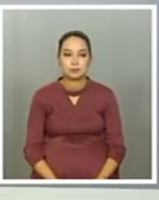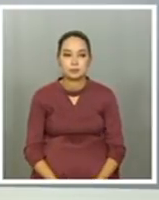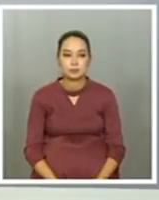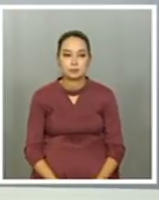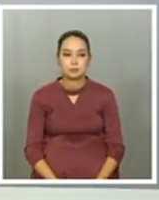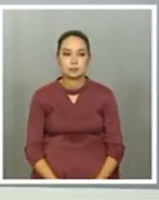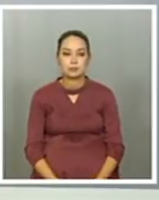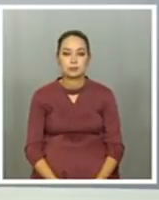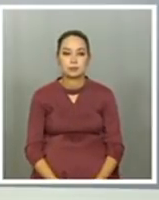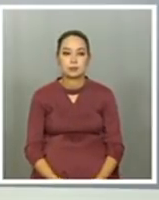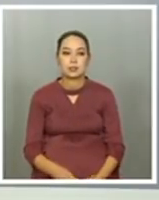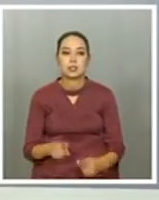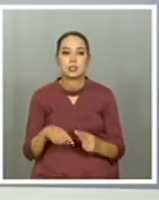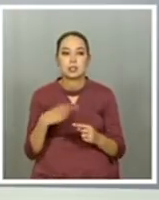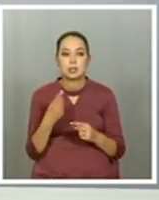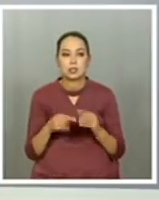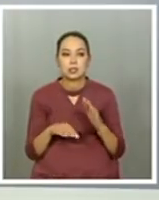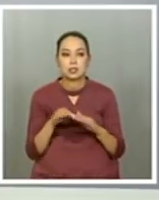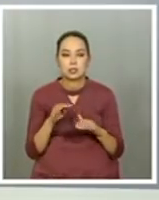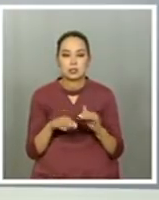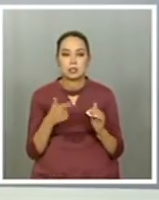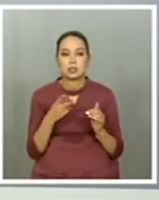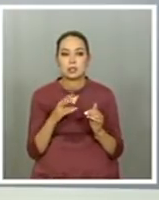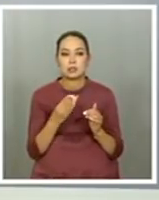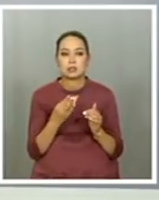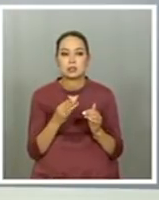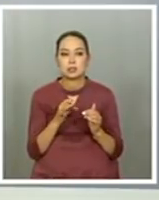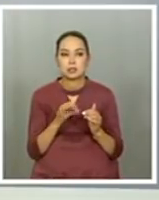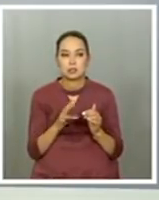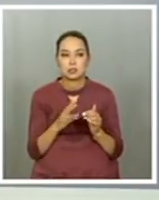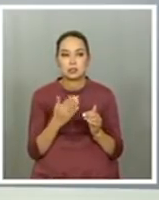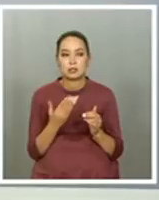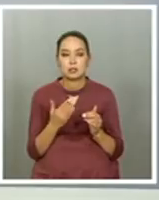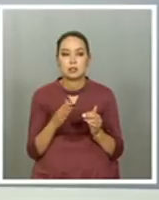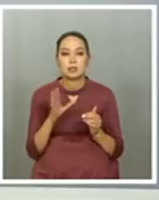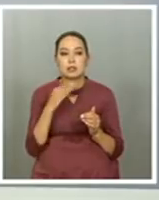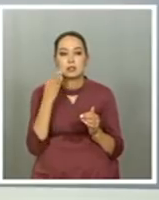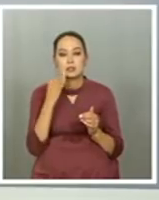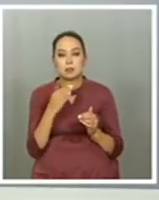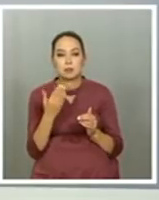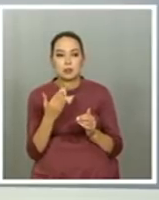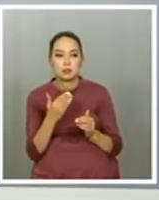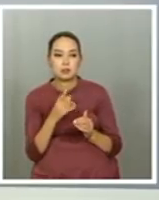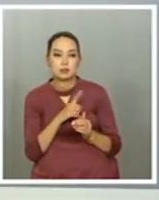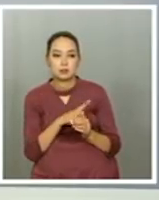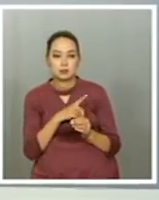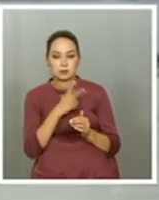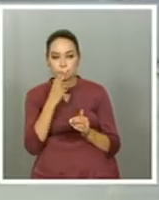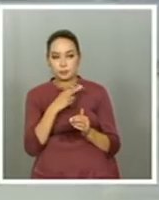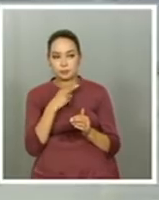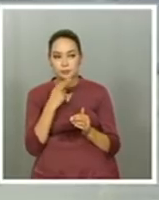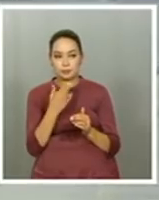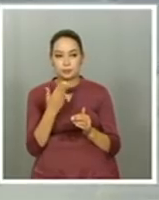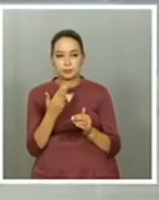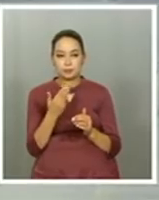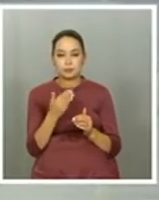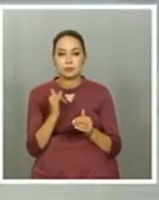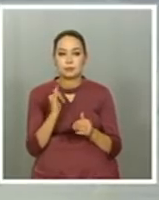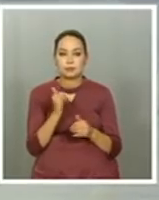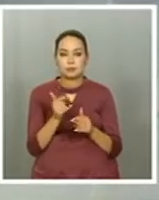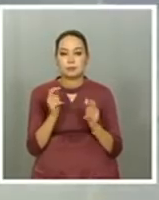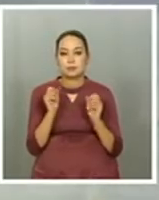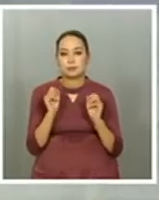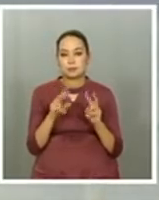Келесі тәжірибе біз глицеринмен сапалық реакцияны қарастырайық. Ол үшін алдын ала құйылған мыс